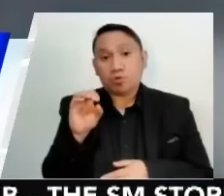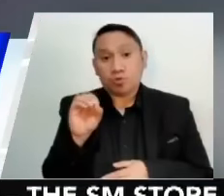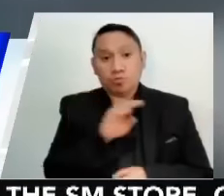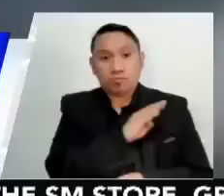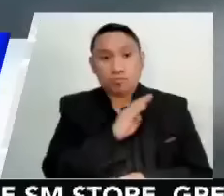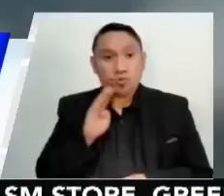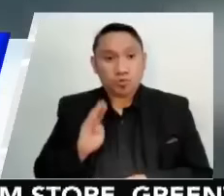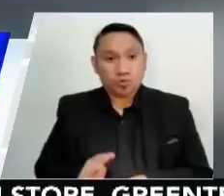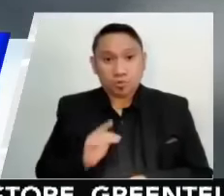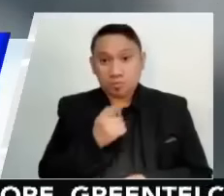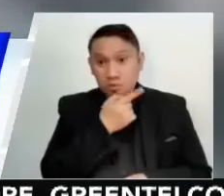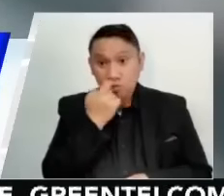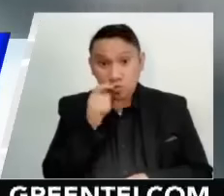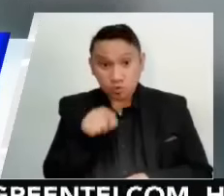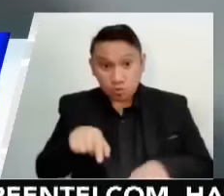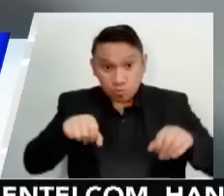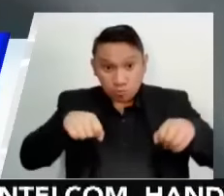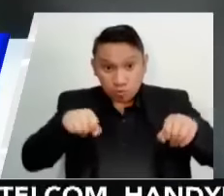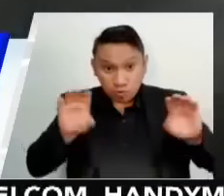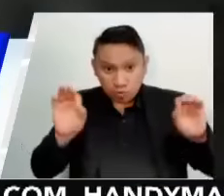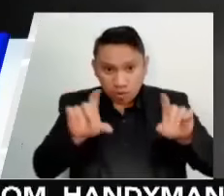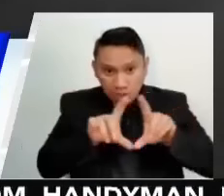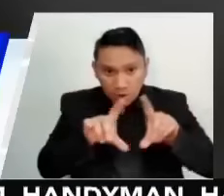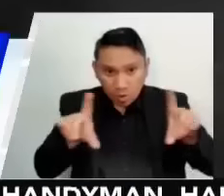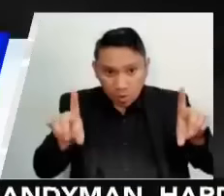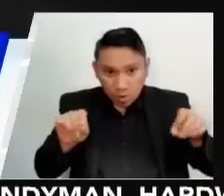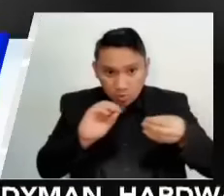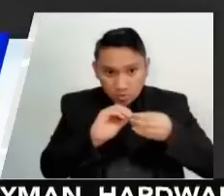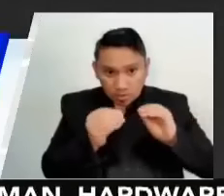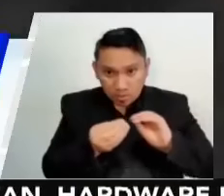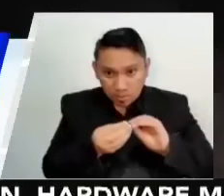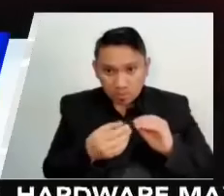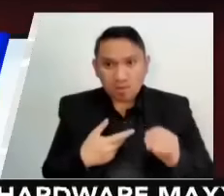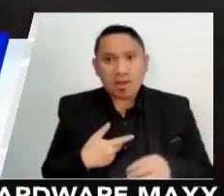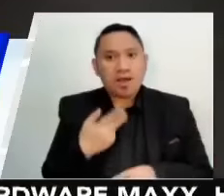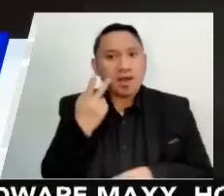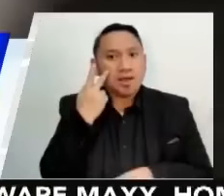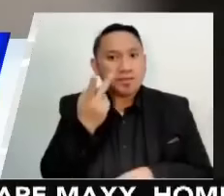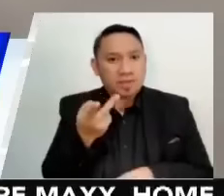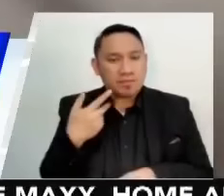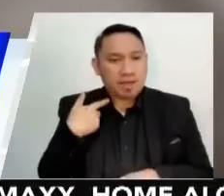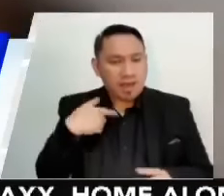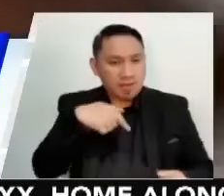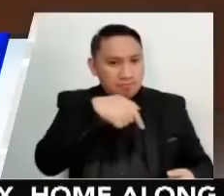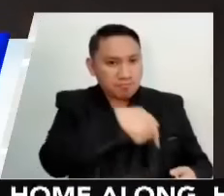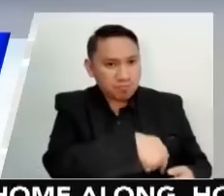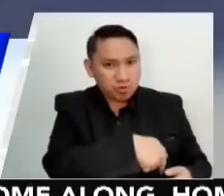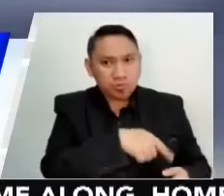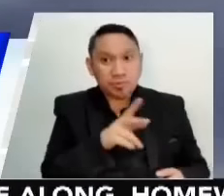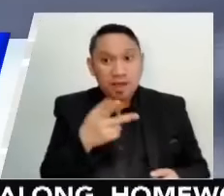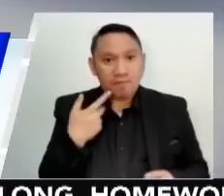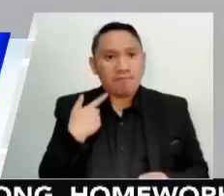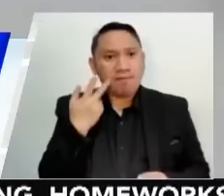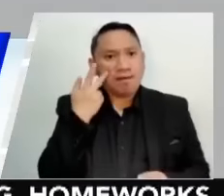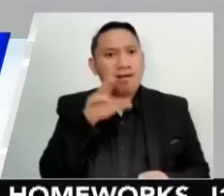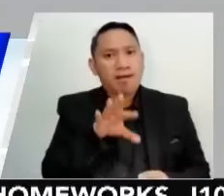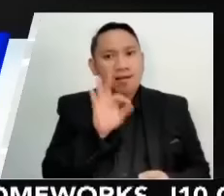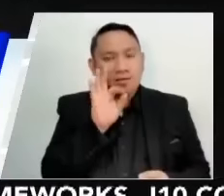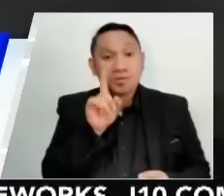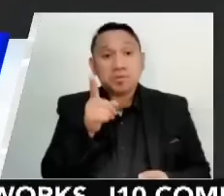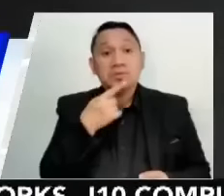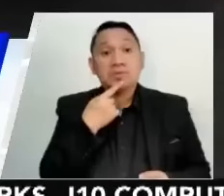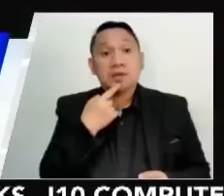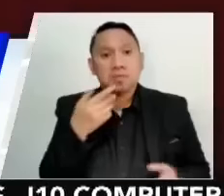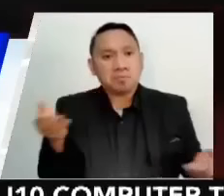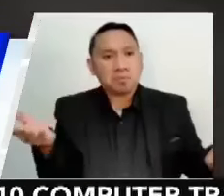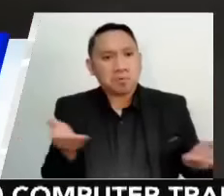plaka. Kita sa video na nang maharang, may nakita nakasukpit na baril sa isa sa kanila, sabay pakilalang operatiba. Baka